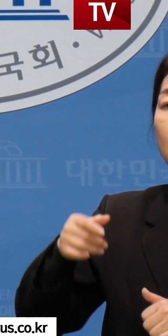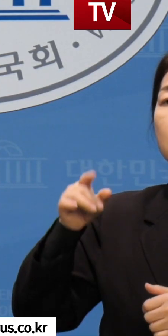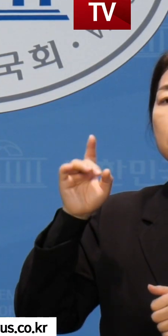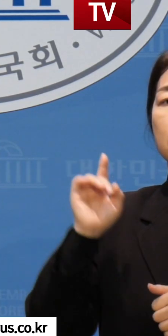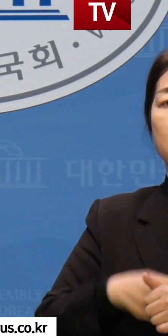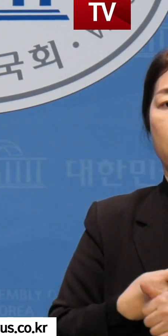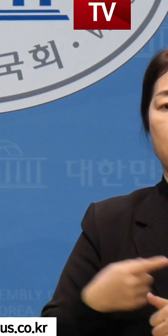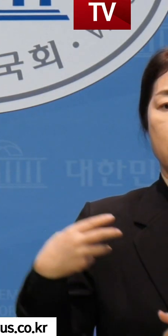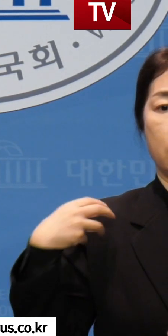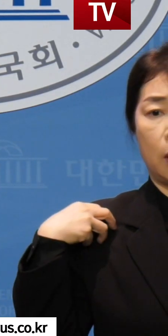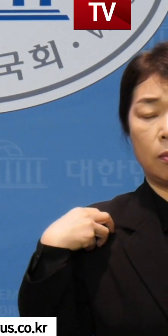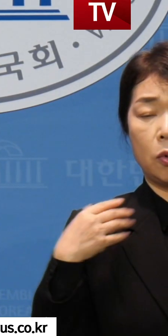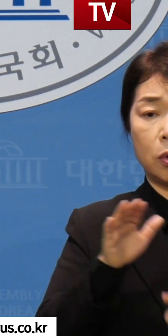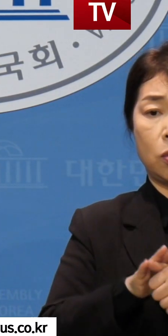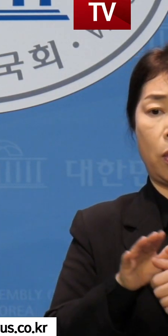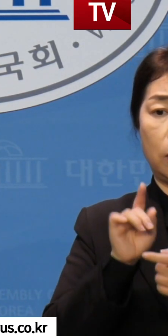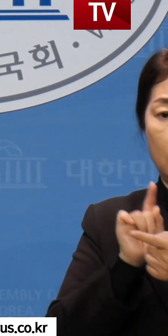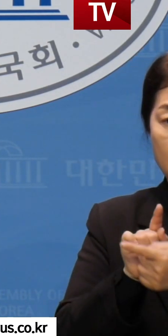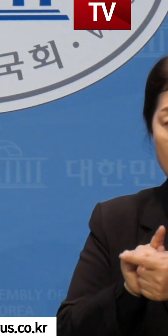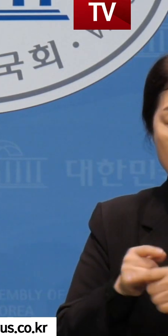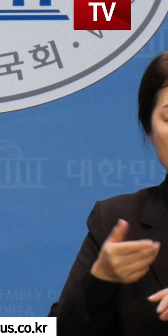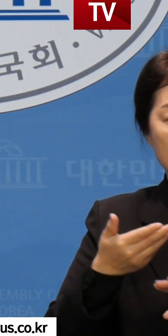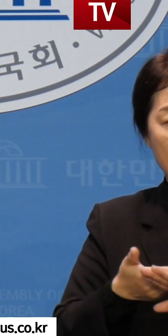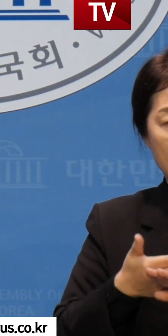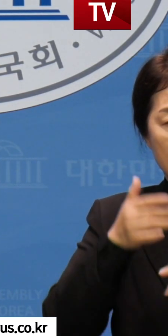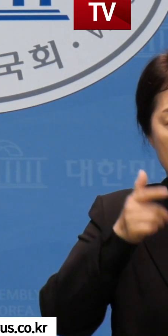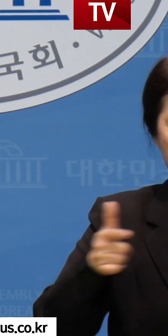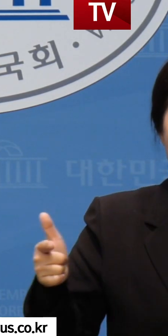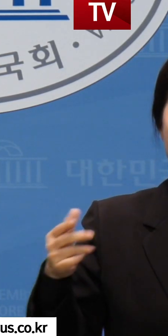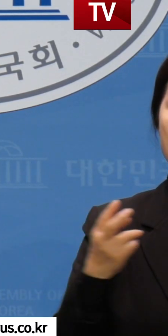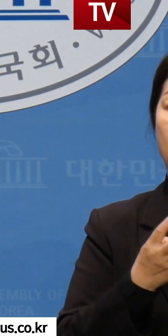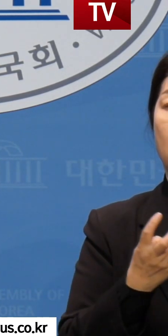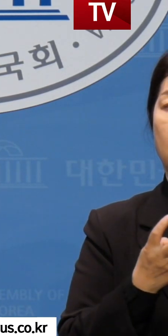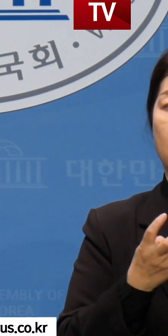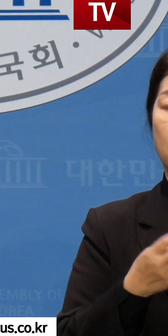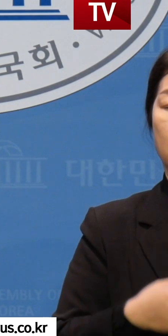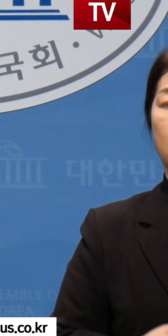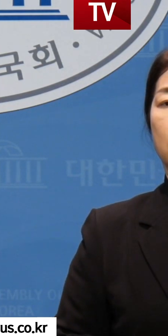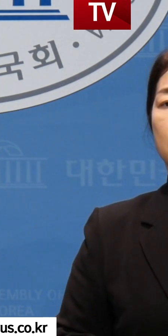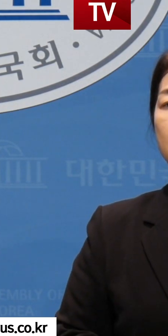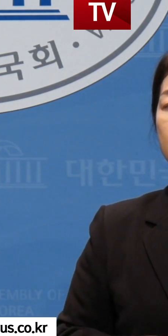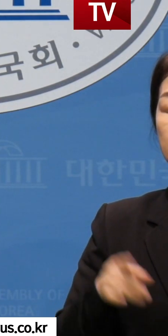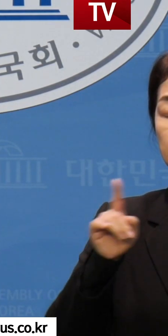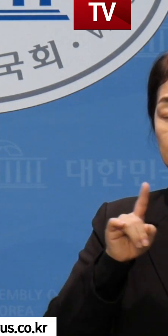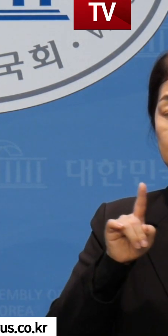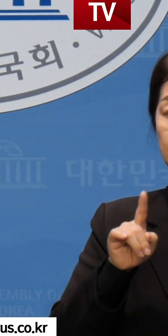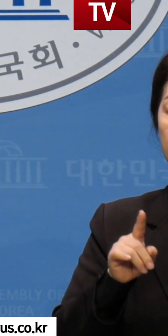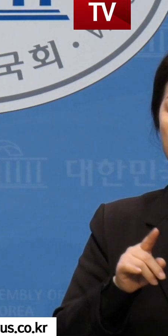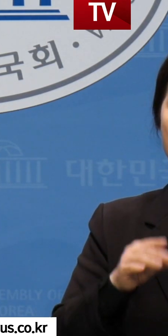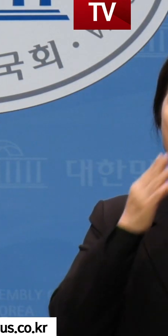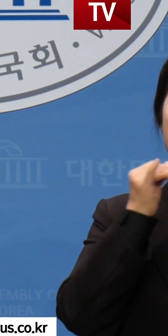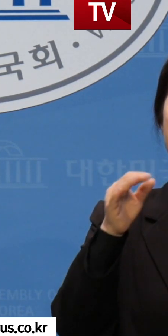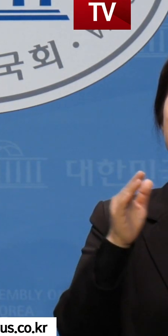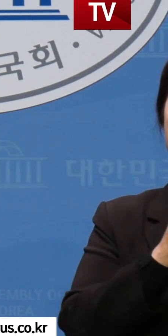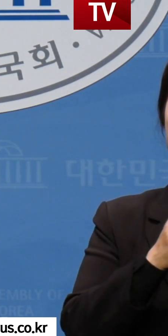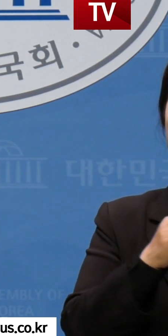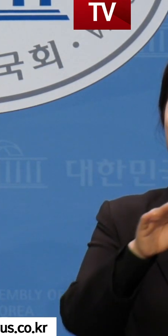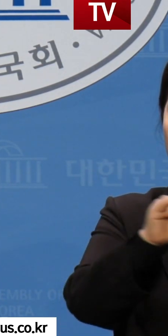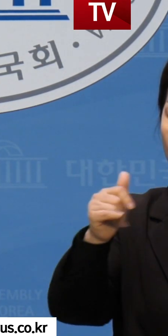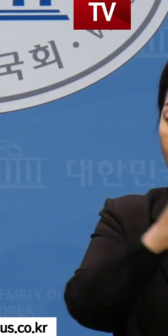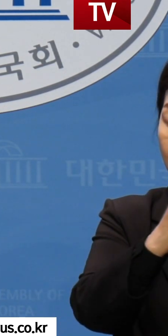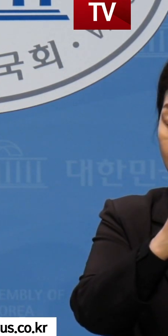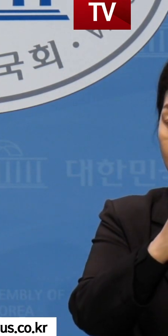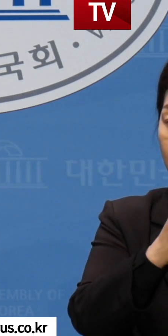지원 대상이 명백히 다른 접근 방법을 요구하고 있습니다. 즉 부동산 PF는 과도한